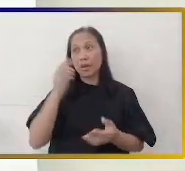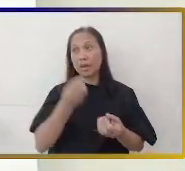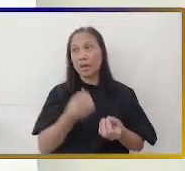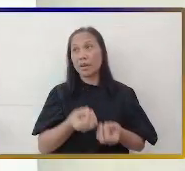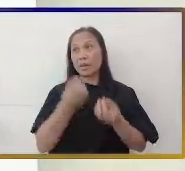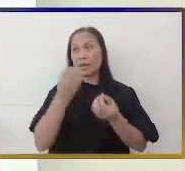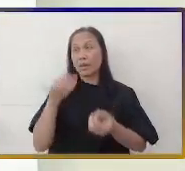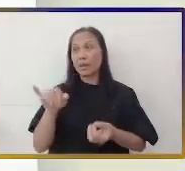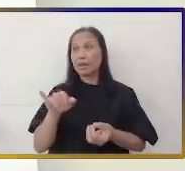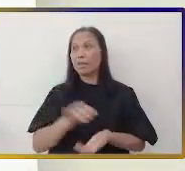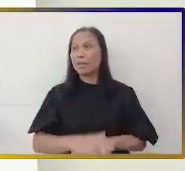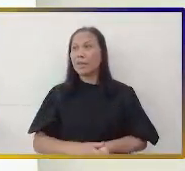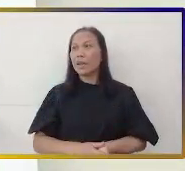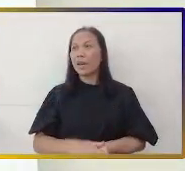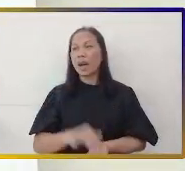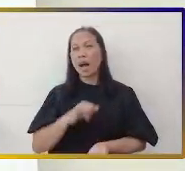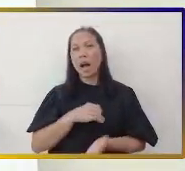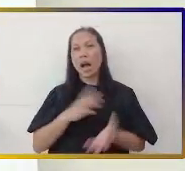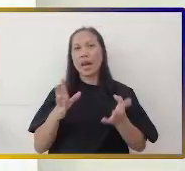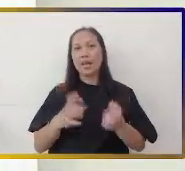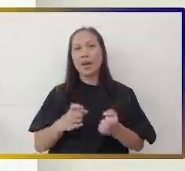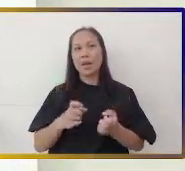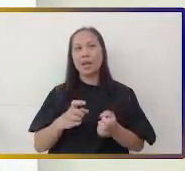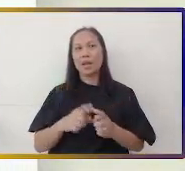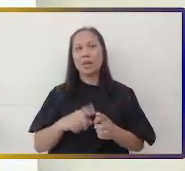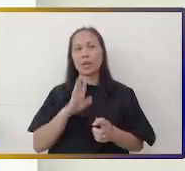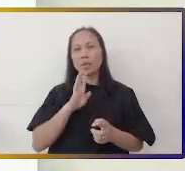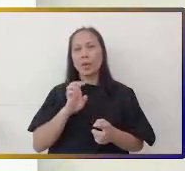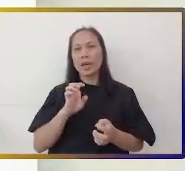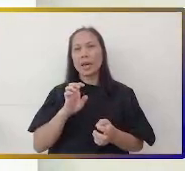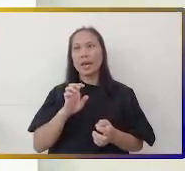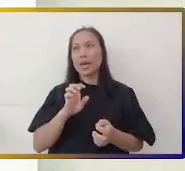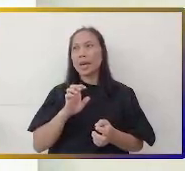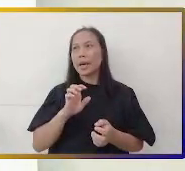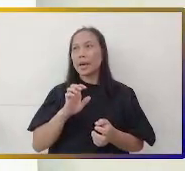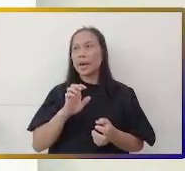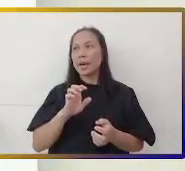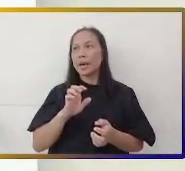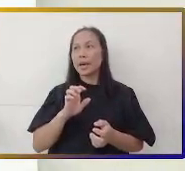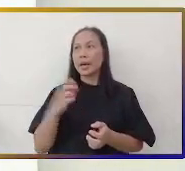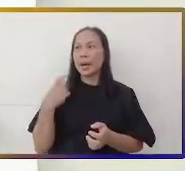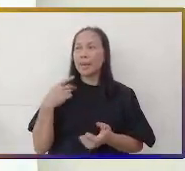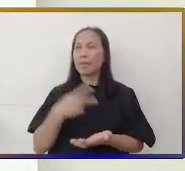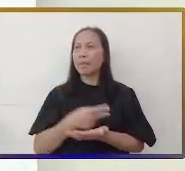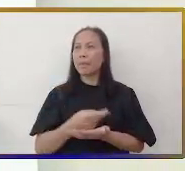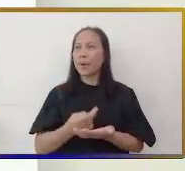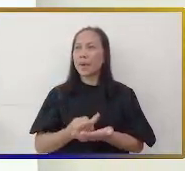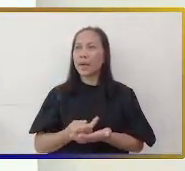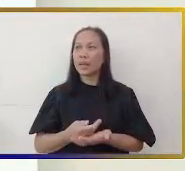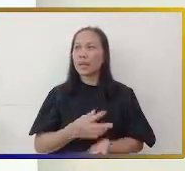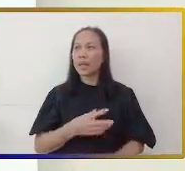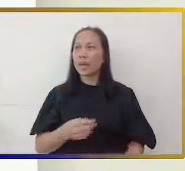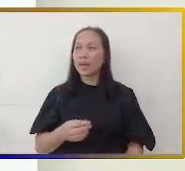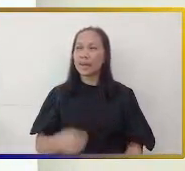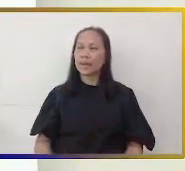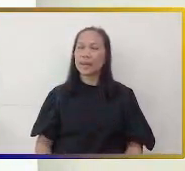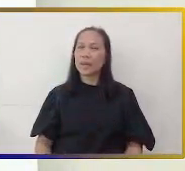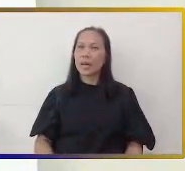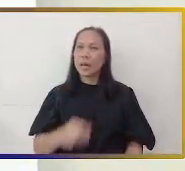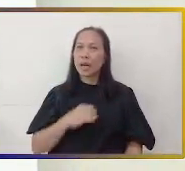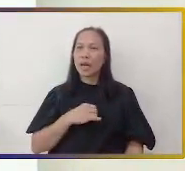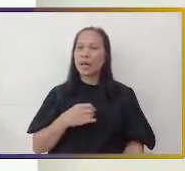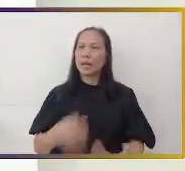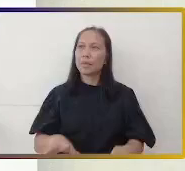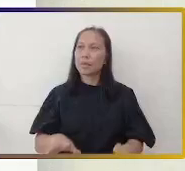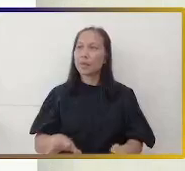time ng offering Gusto ko Panginoon may par ako Amen kaya Kakatapos ko lang magbigay ngayon offering natin ang